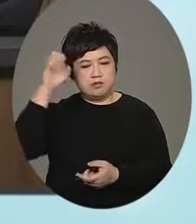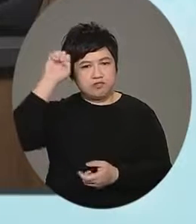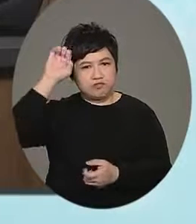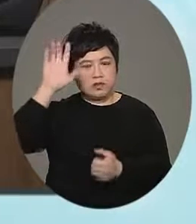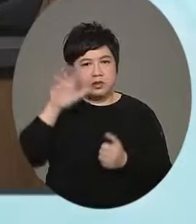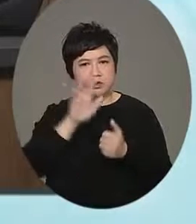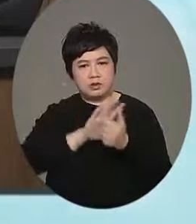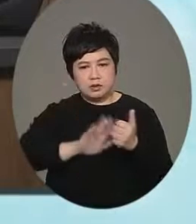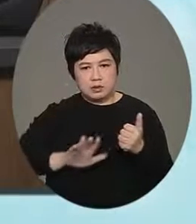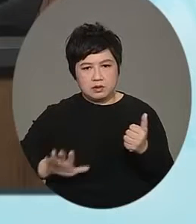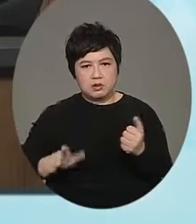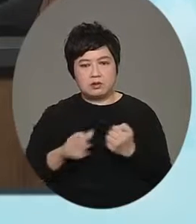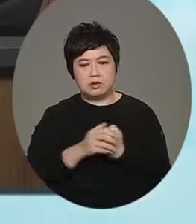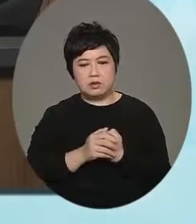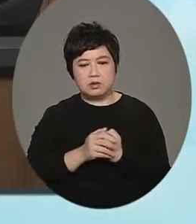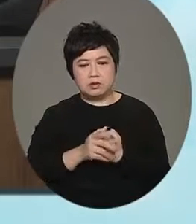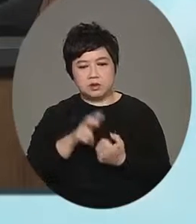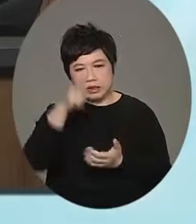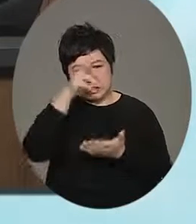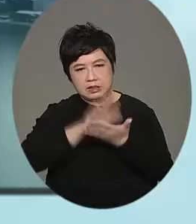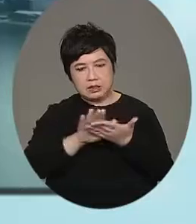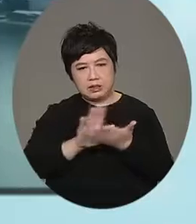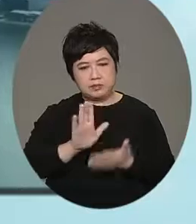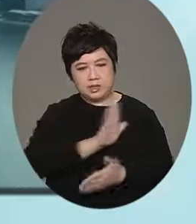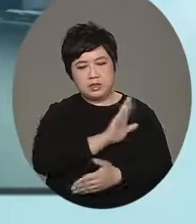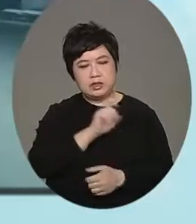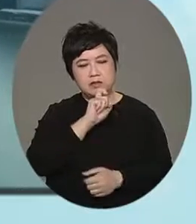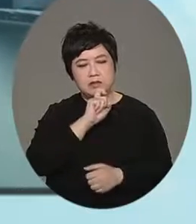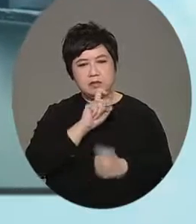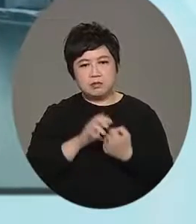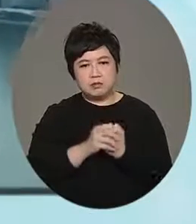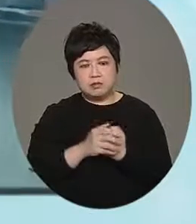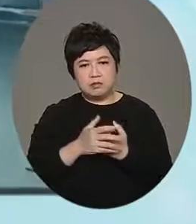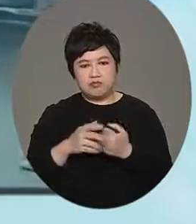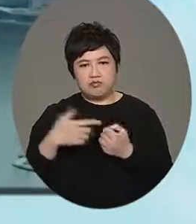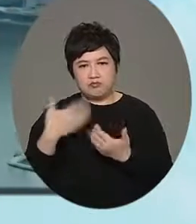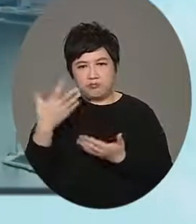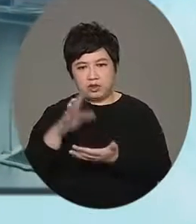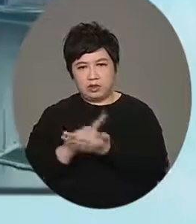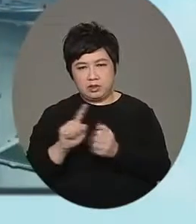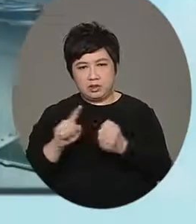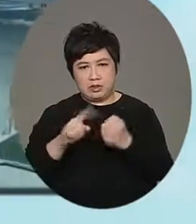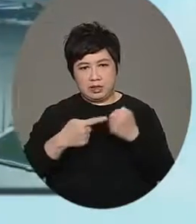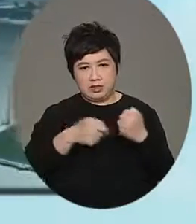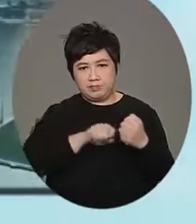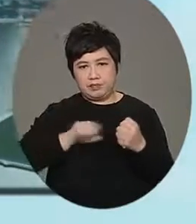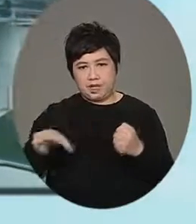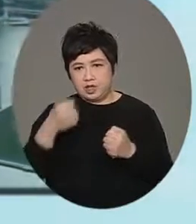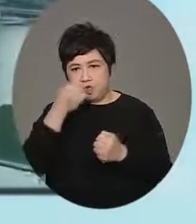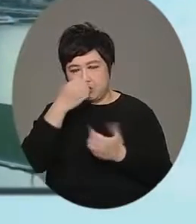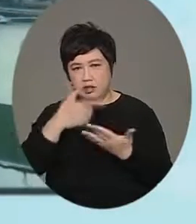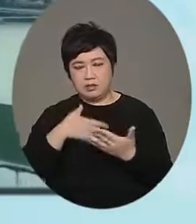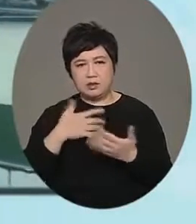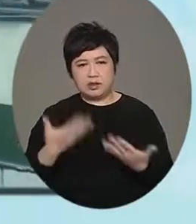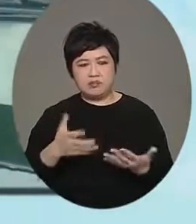their ideological inclination and political bias。 去年第一次超越香港的新加坡，今年就再度蟬亂